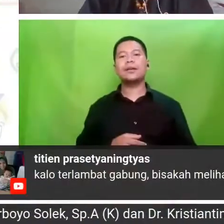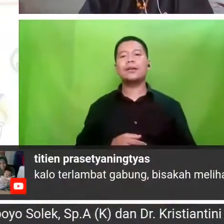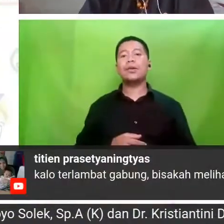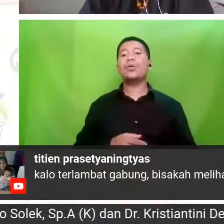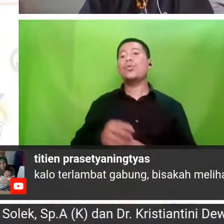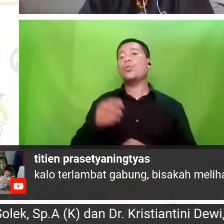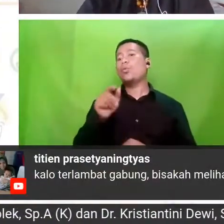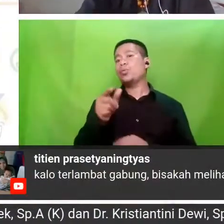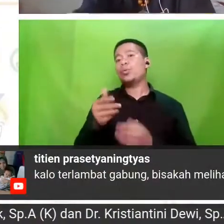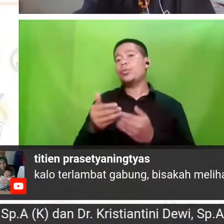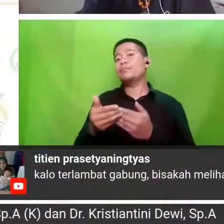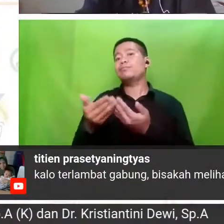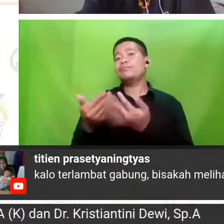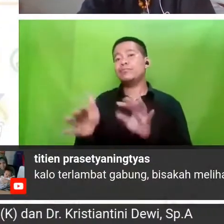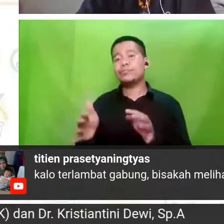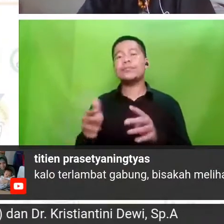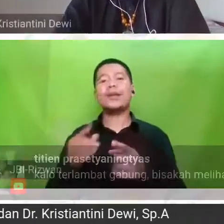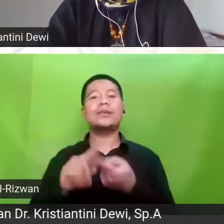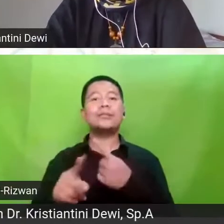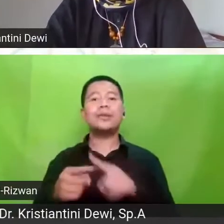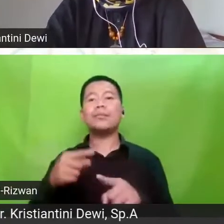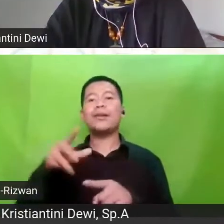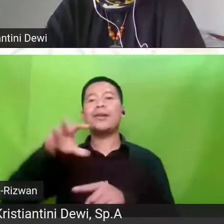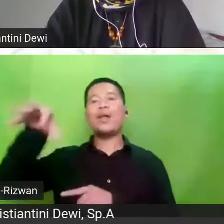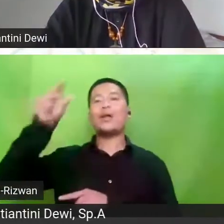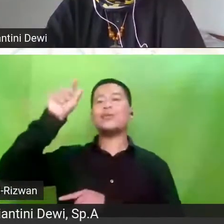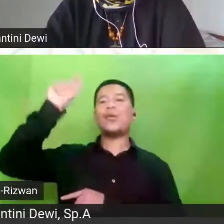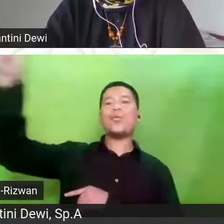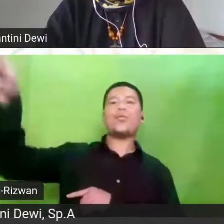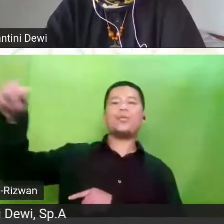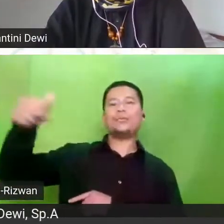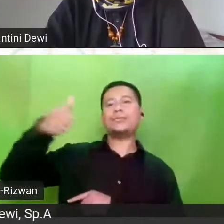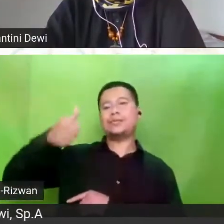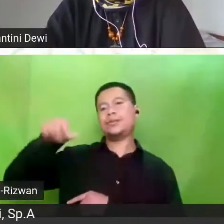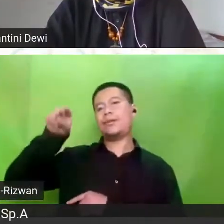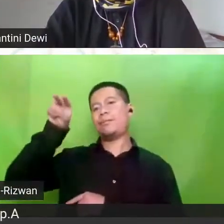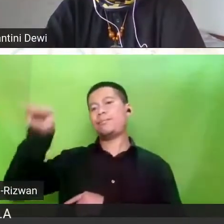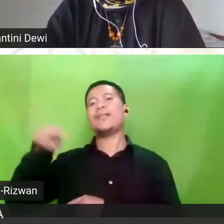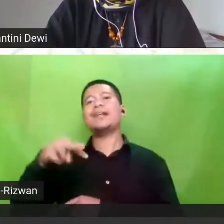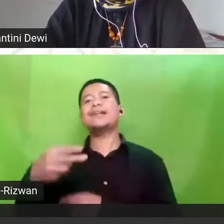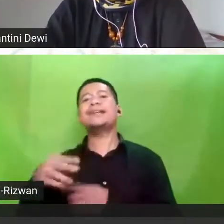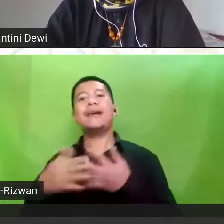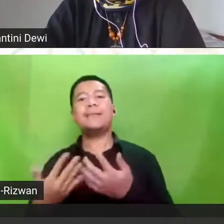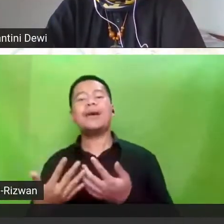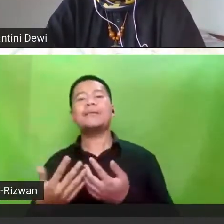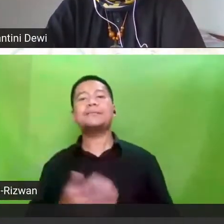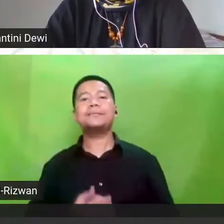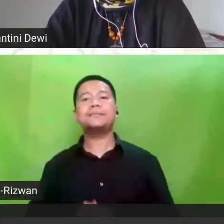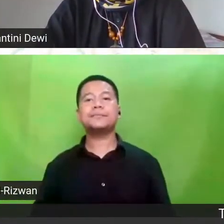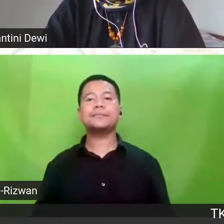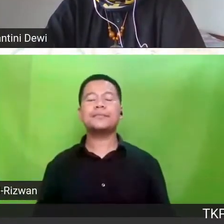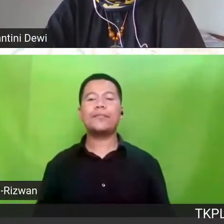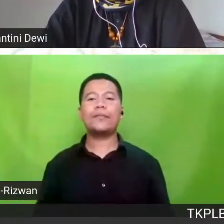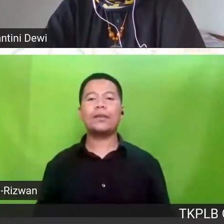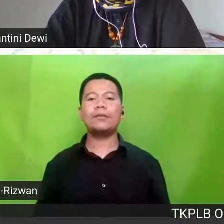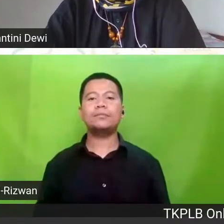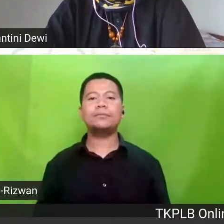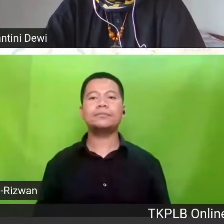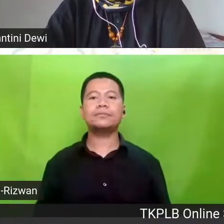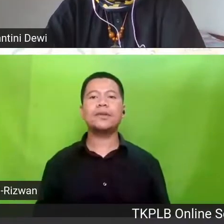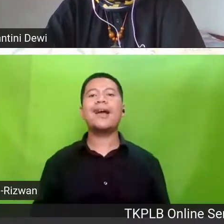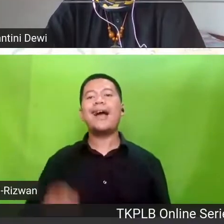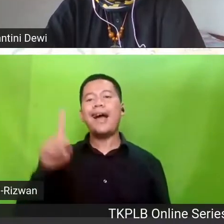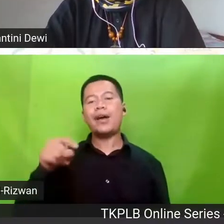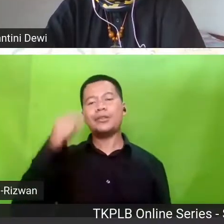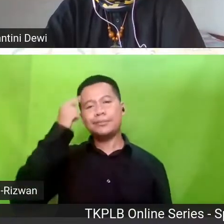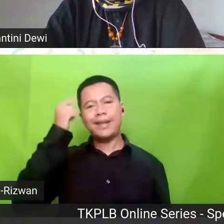di daerah-daerah yang jauh. Artinya apa? Ya harus kemudian belajar tentang milestone perkembangan